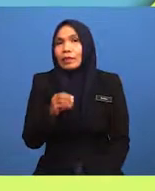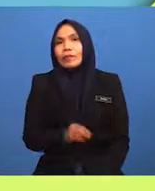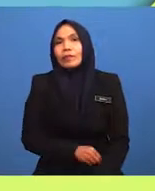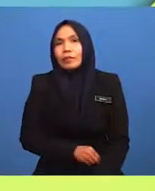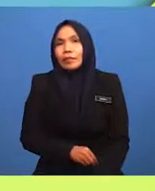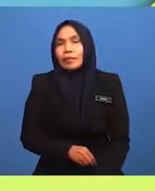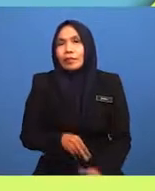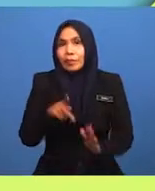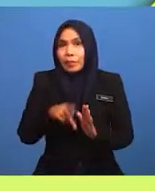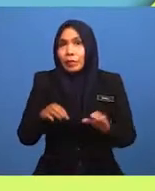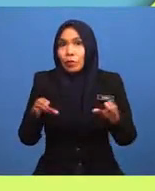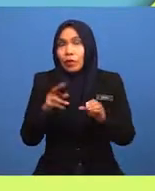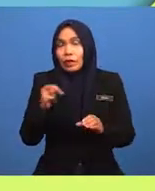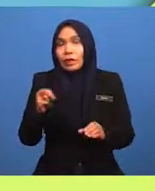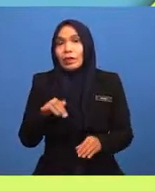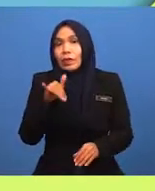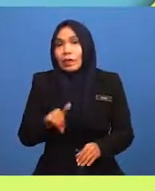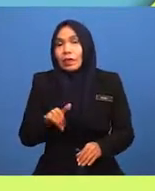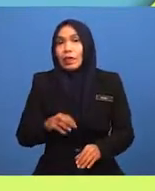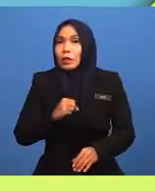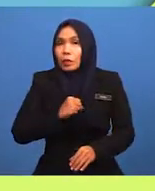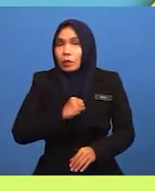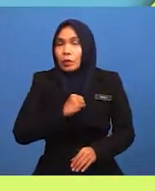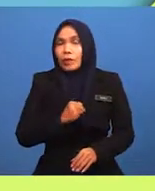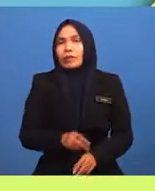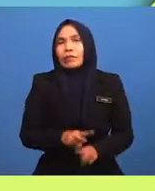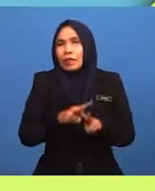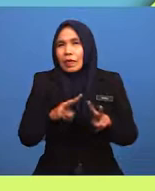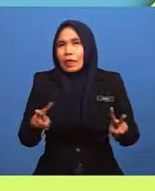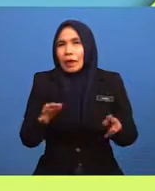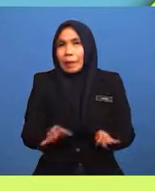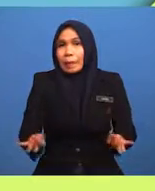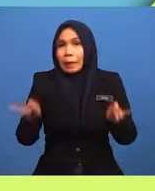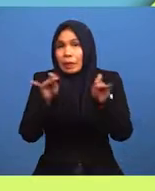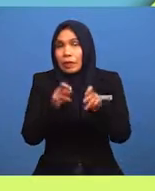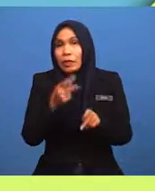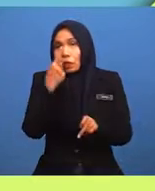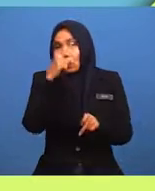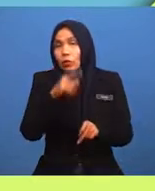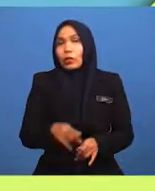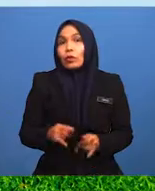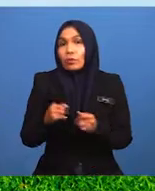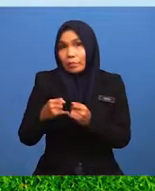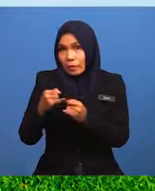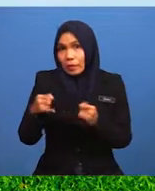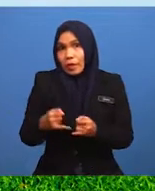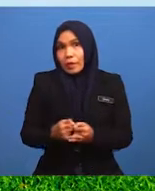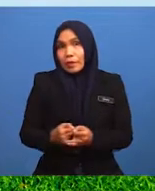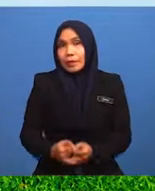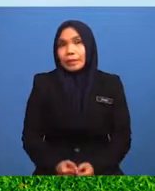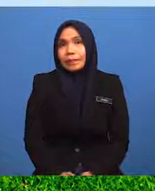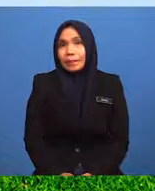sopan sangat penting untuk menjaga perasaan ahli keluarga. Oleh